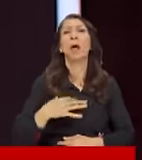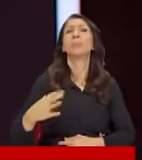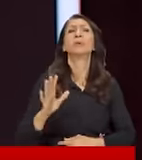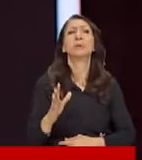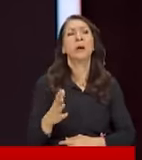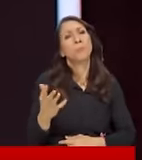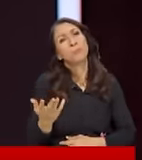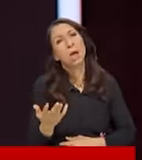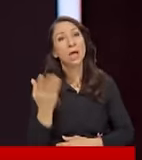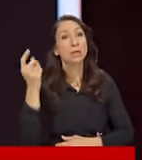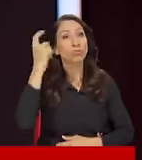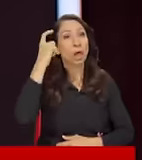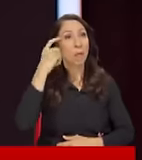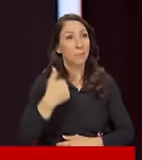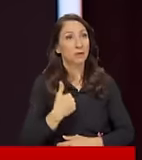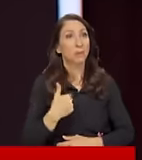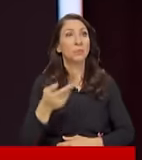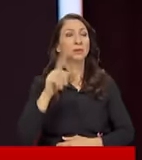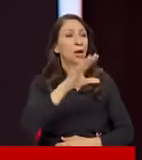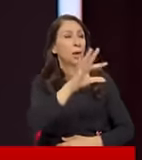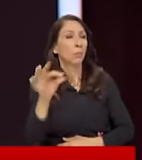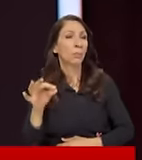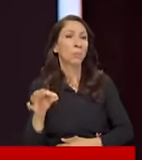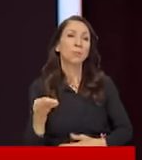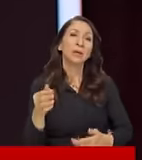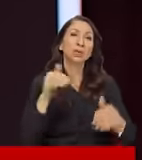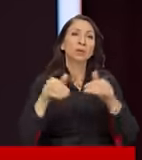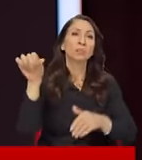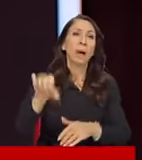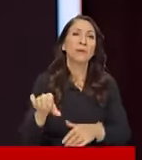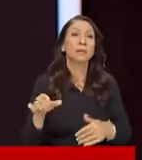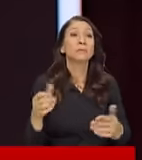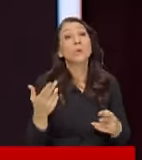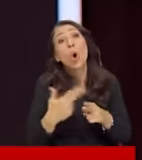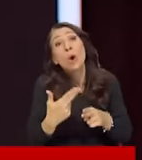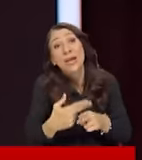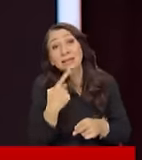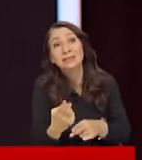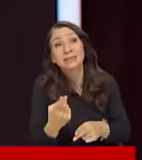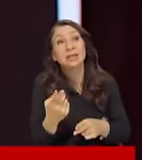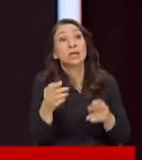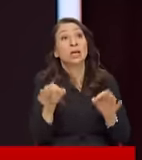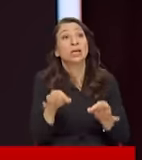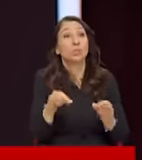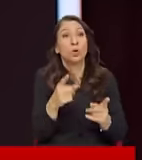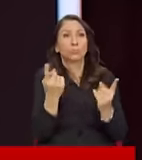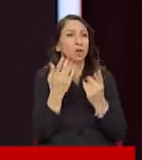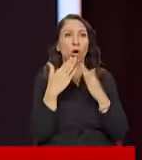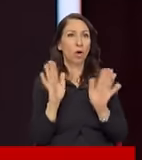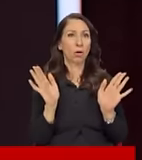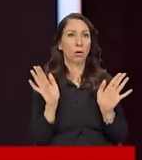göre en çok tanınan kişiydim. Başka birinin aday yaptı. Seçimi kaybettik. Yani örnek veriyorum. Şimdi böyle bir şey